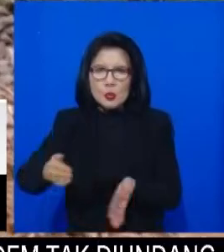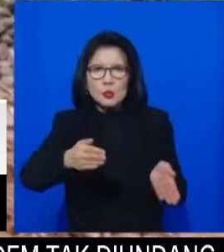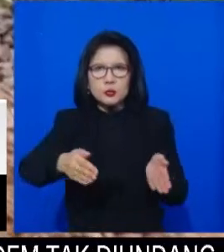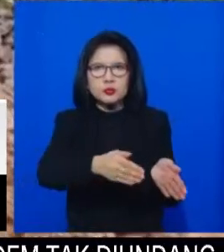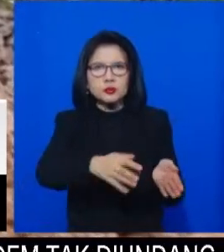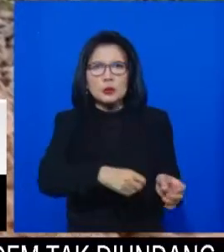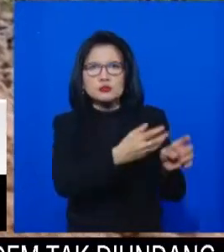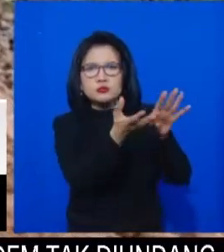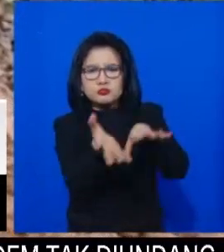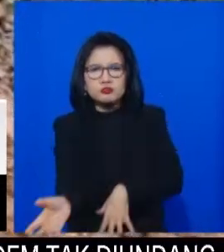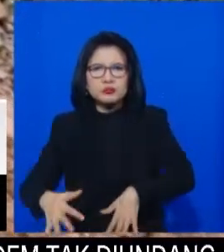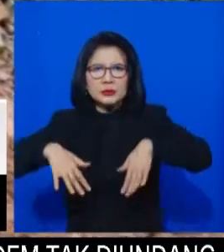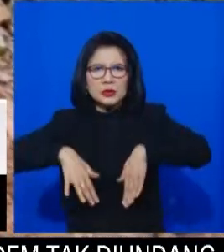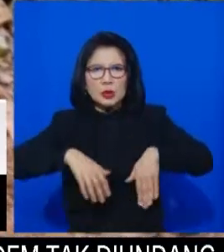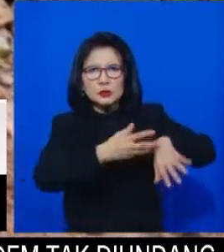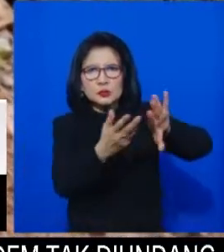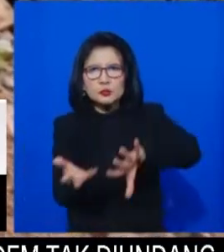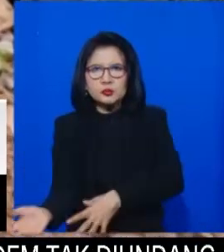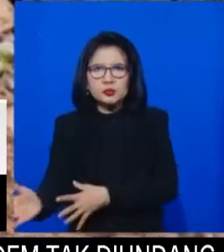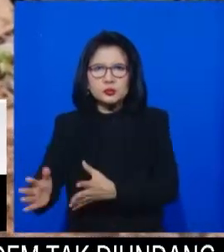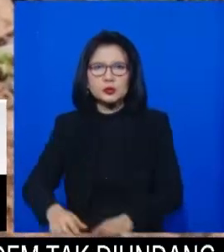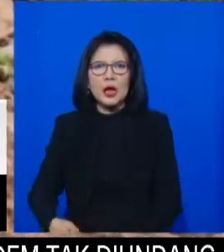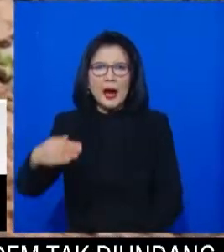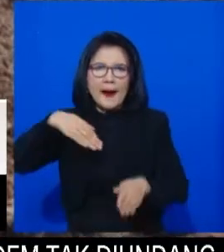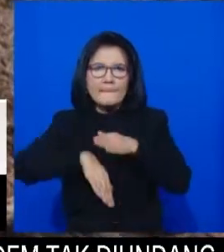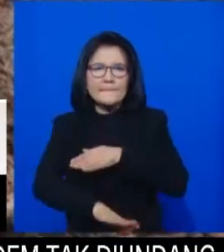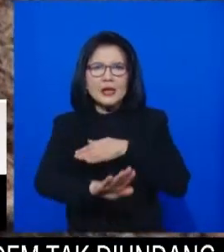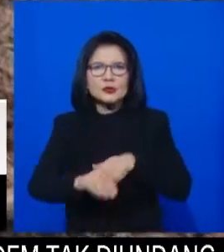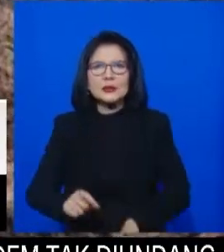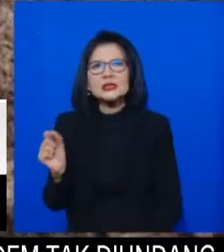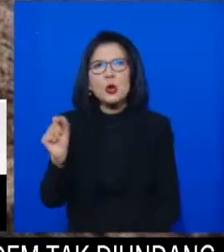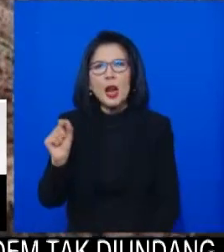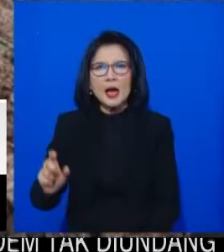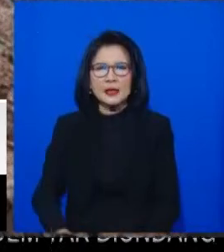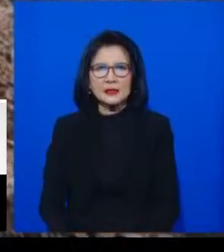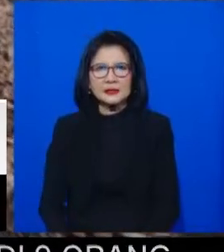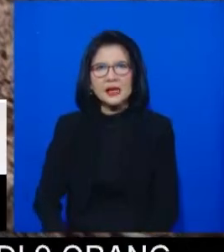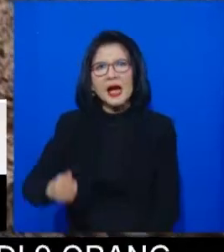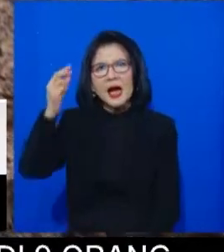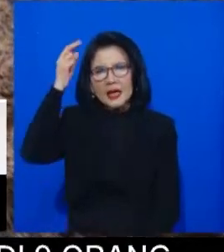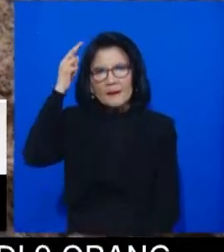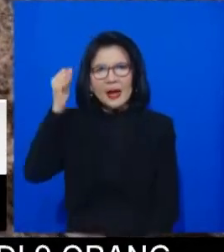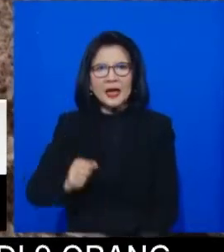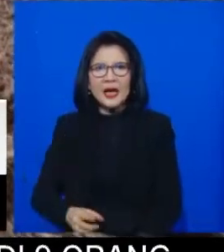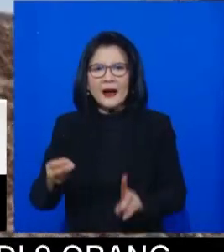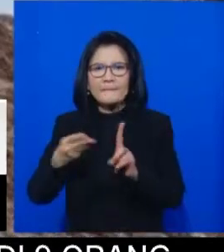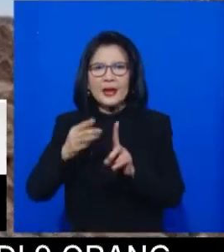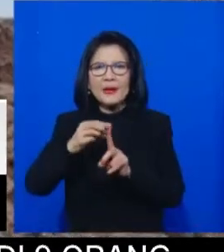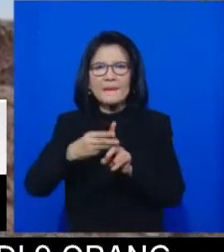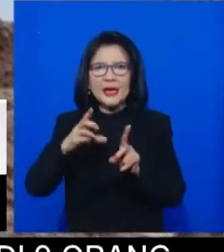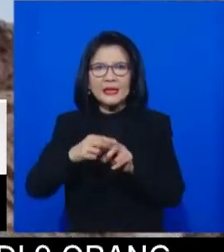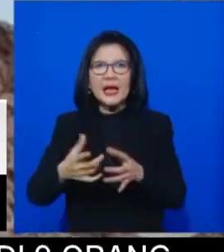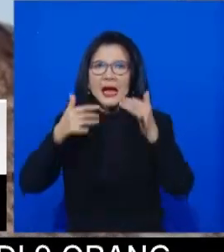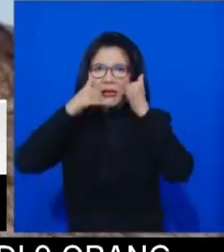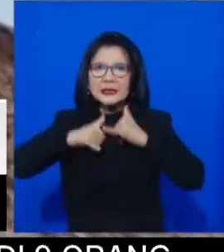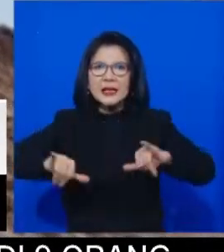sekolahan jebol. Akibat air sungai meluap dan masuk ke dalam kawasan sekolah. Kepala BPBD Trenggalek Stefanus Triadi